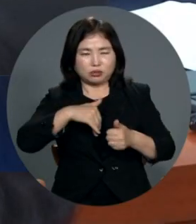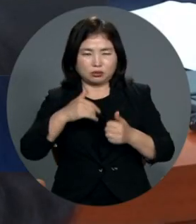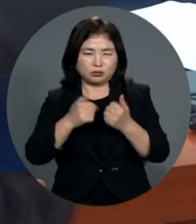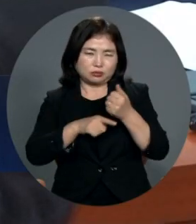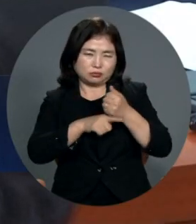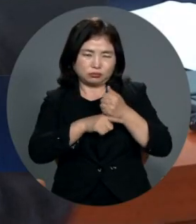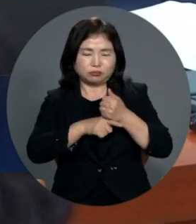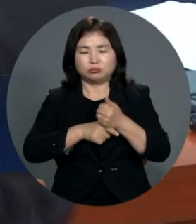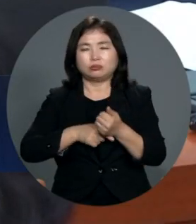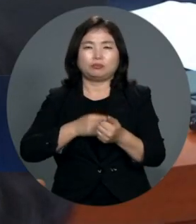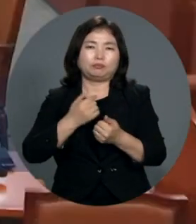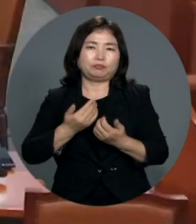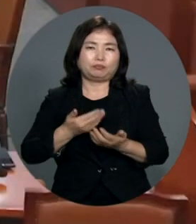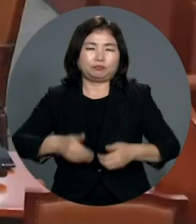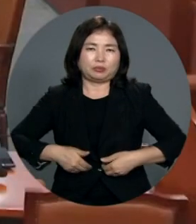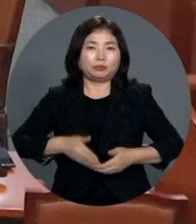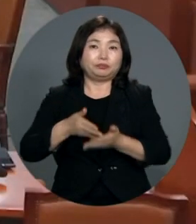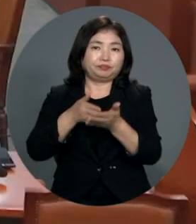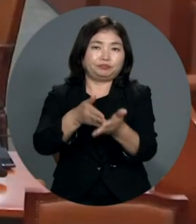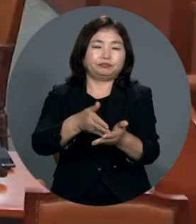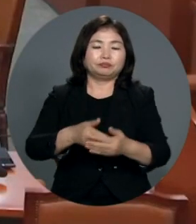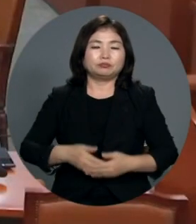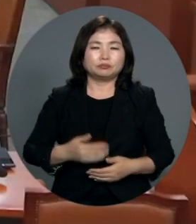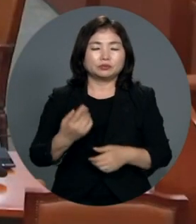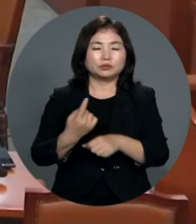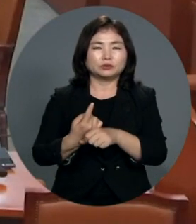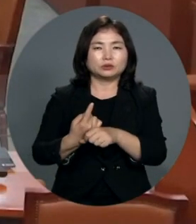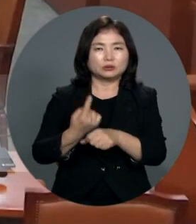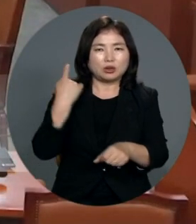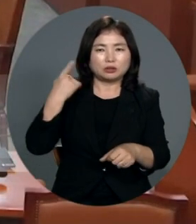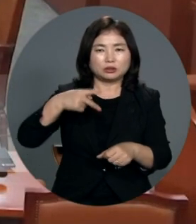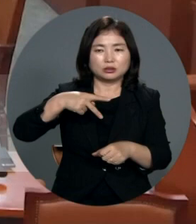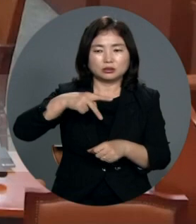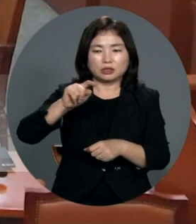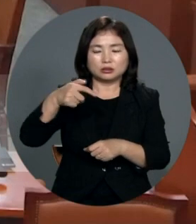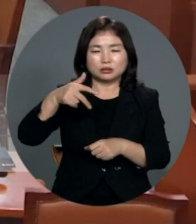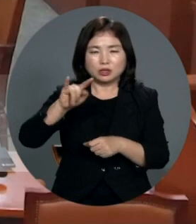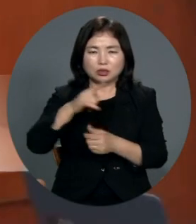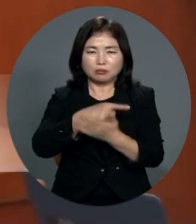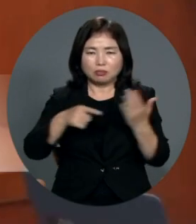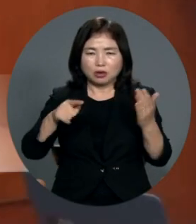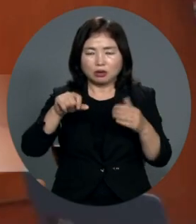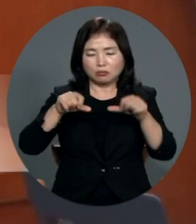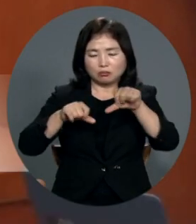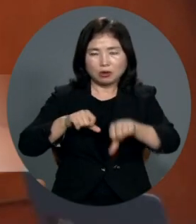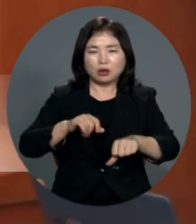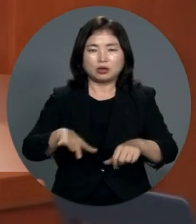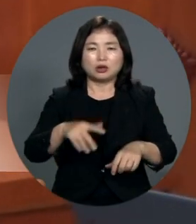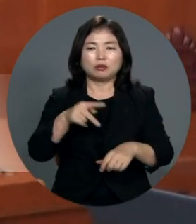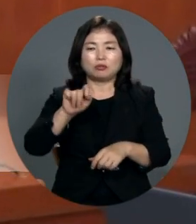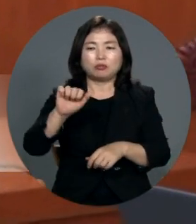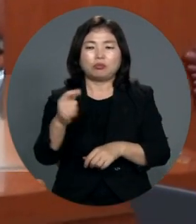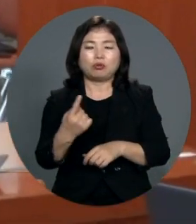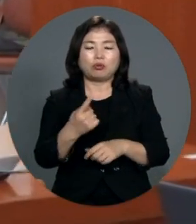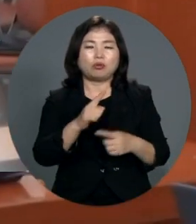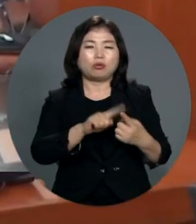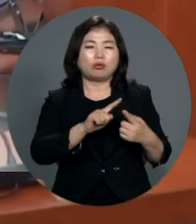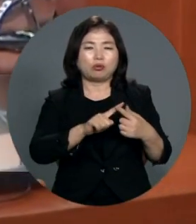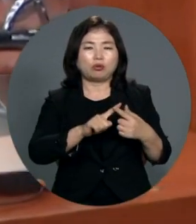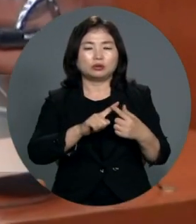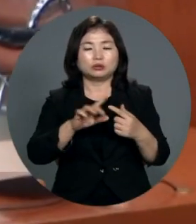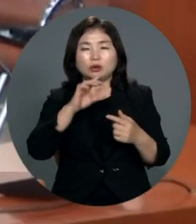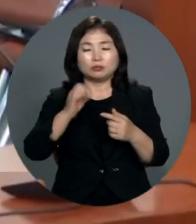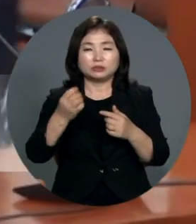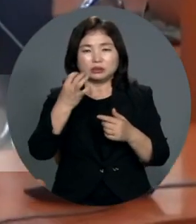것을 제안드립니다. 지난해 산재 불승인 취소 소송 1심에서 승소해 석포재련소 첫 백혈병